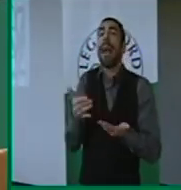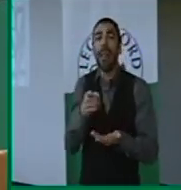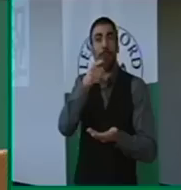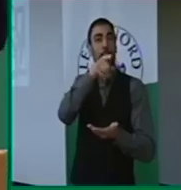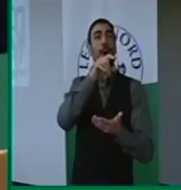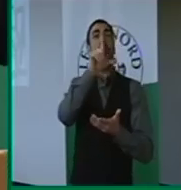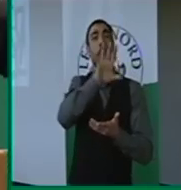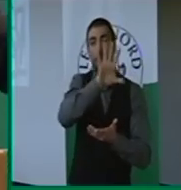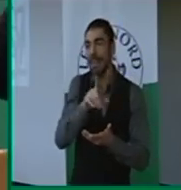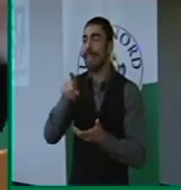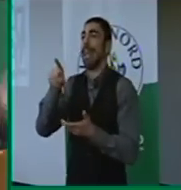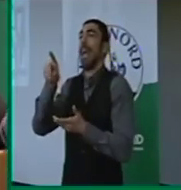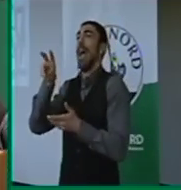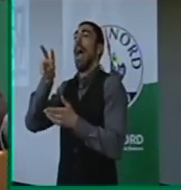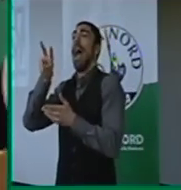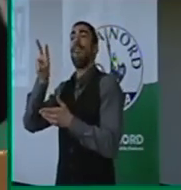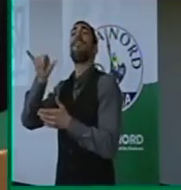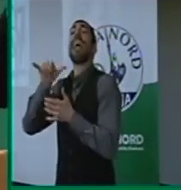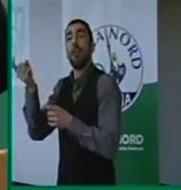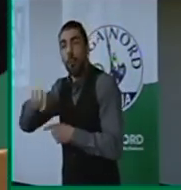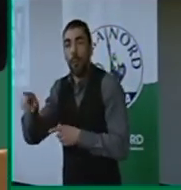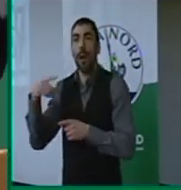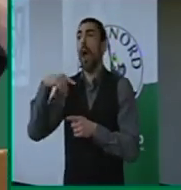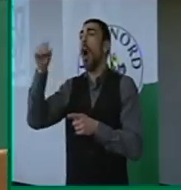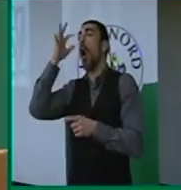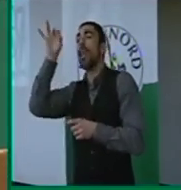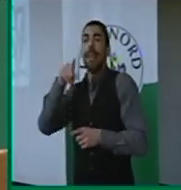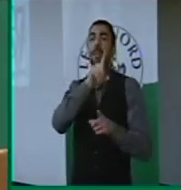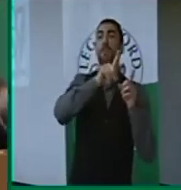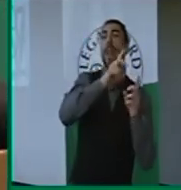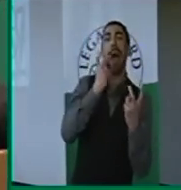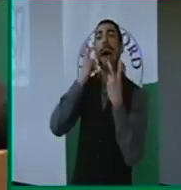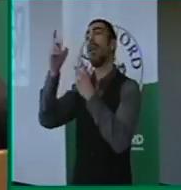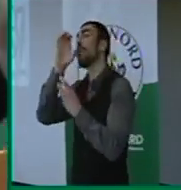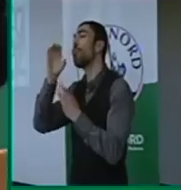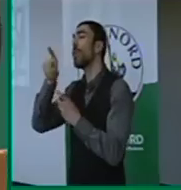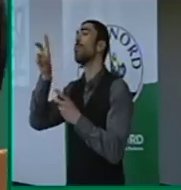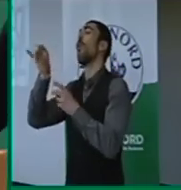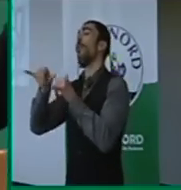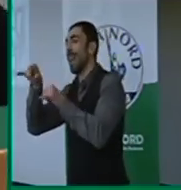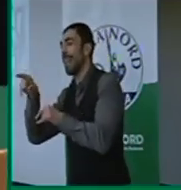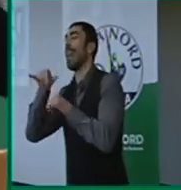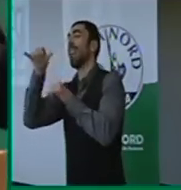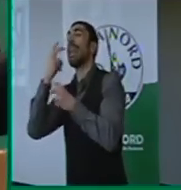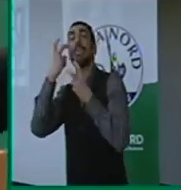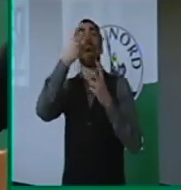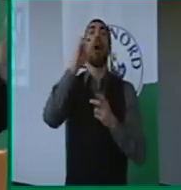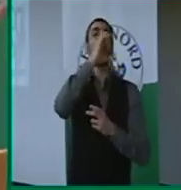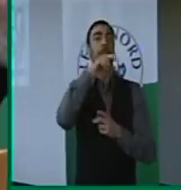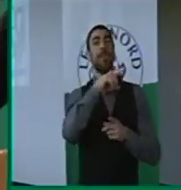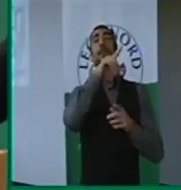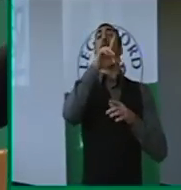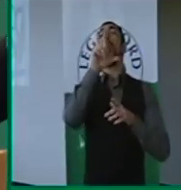ogni tanto qualche Veneto va a fare il turista a Milano ogni tanto qualche Lombardo va a fare il turista a Venezia Ecco questo è un mondo in